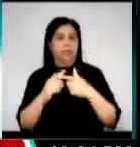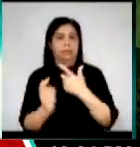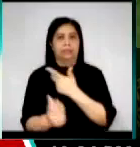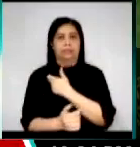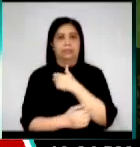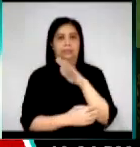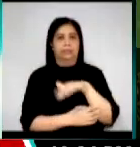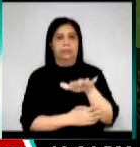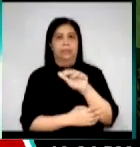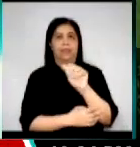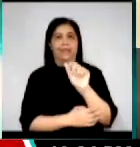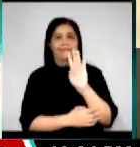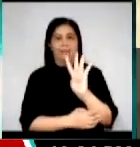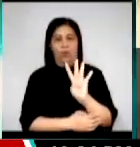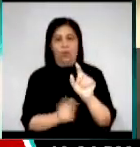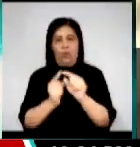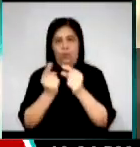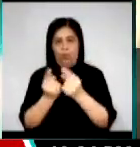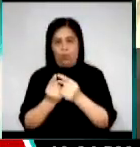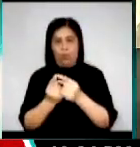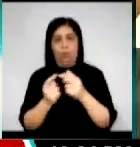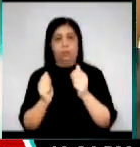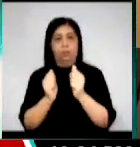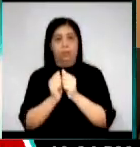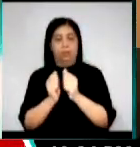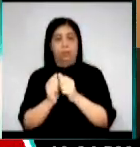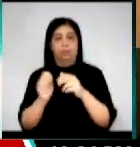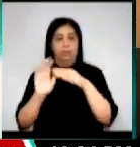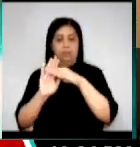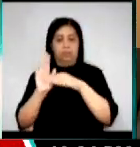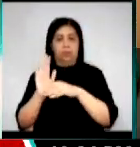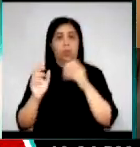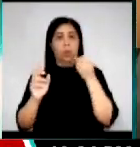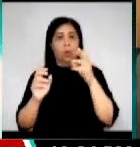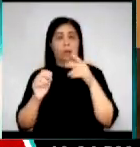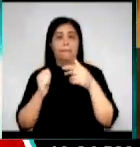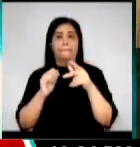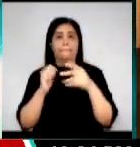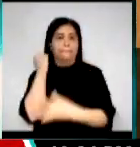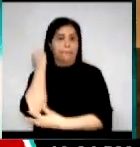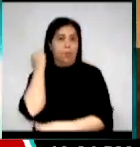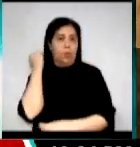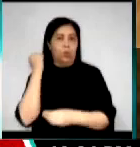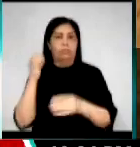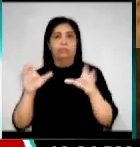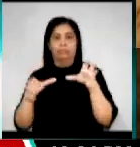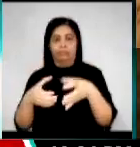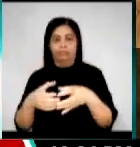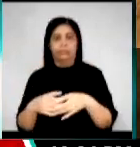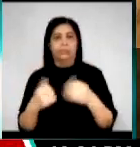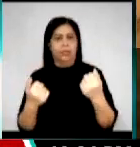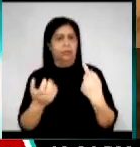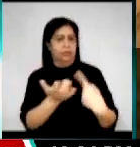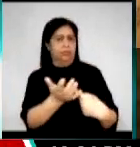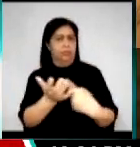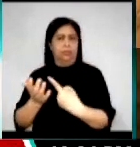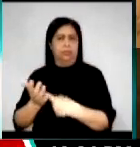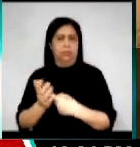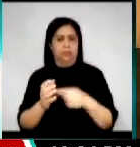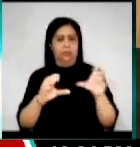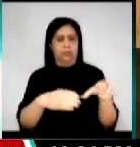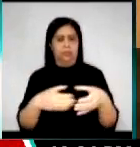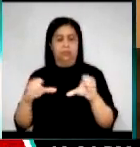A4, pati sa A5 category o mahihirap na populasyon. Ito ay pinag-uusapan ngayon with the vaccine cluster, the national task